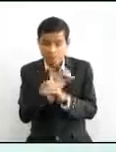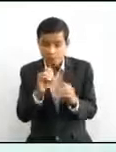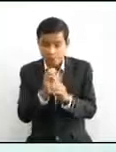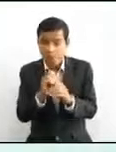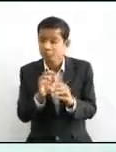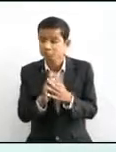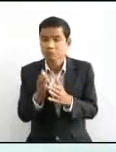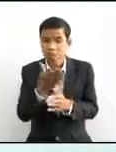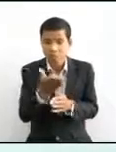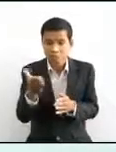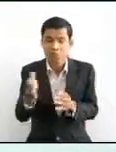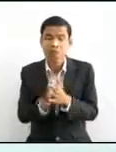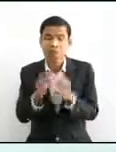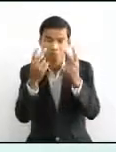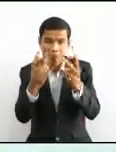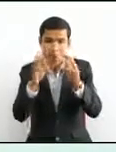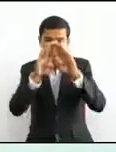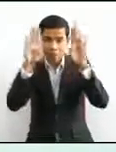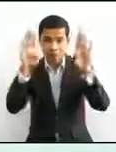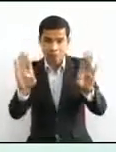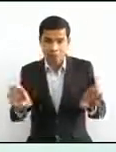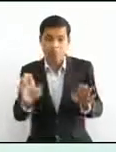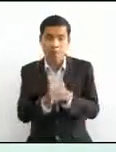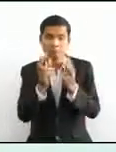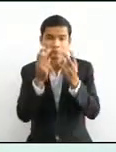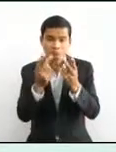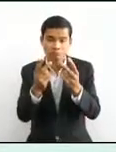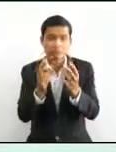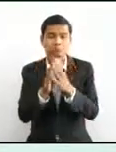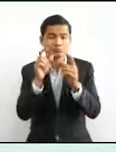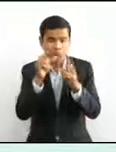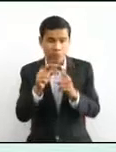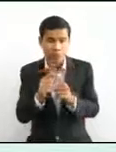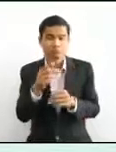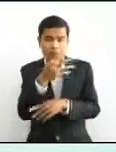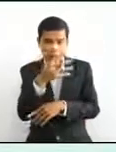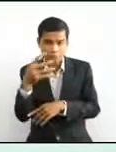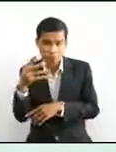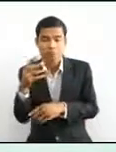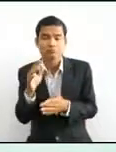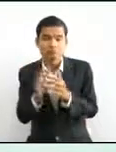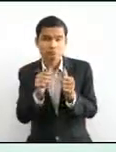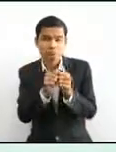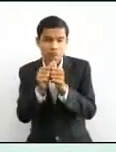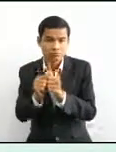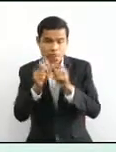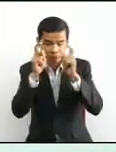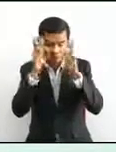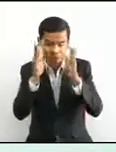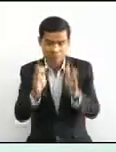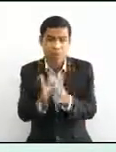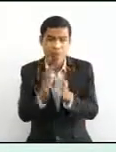tế con từng ăn khné cho rôm ăn tơ rang cha ăn tơ rang pịa này tơ rang ăn pịa này nơi lệ đặt khen chấm nồi nè cứ từng ăn khné